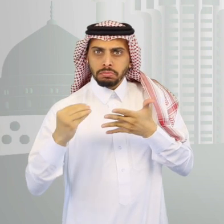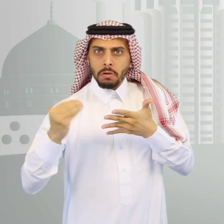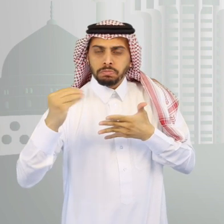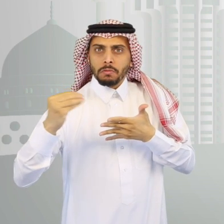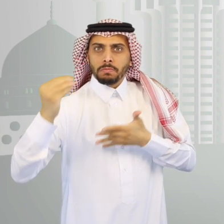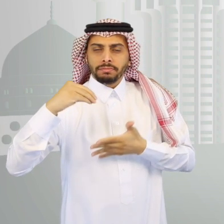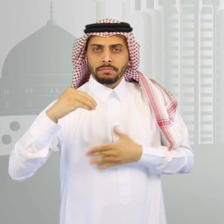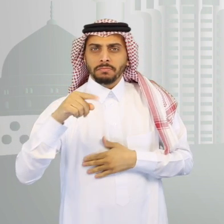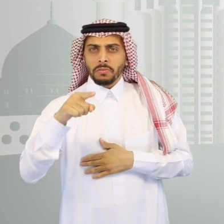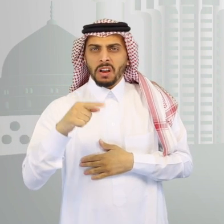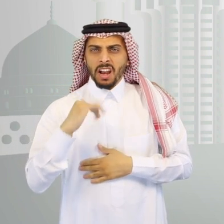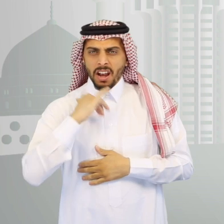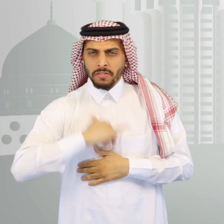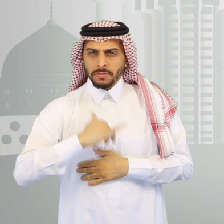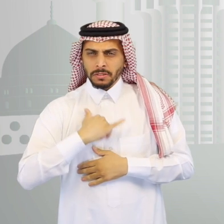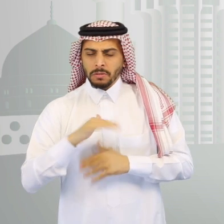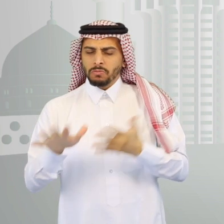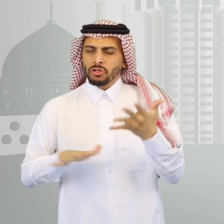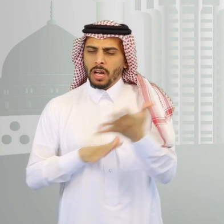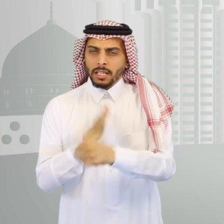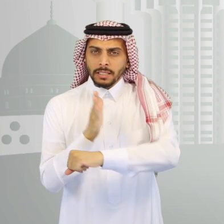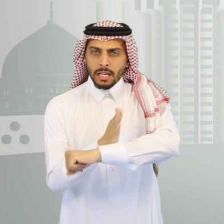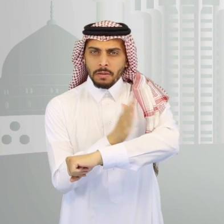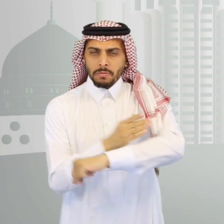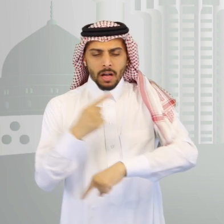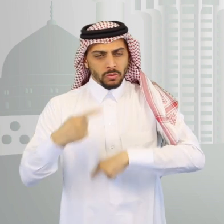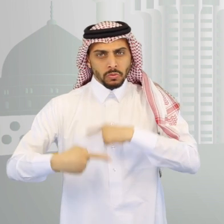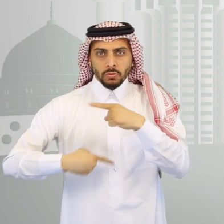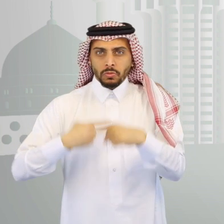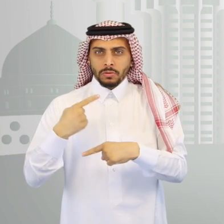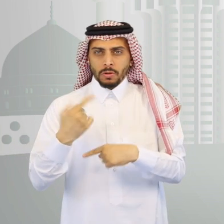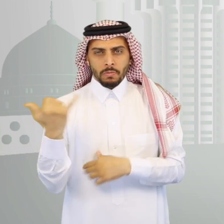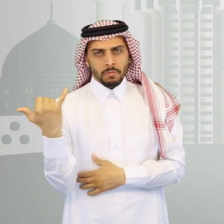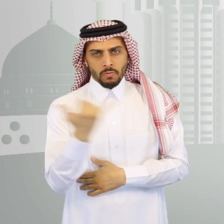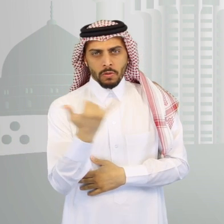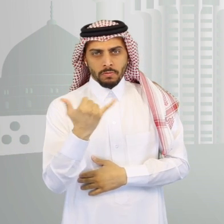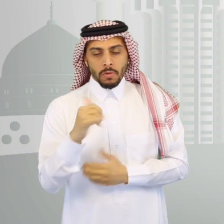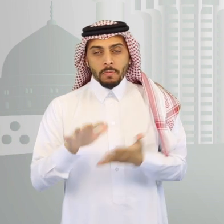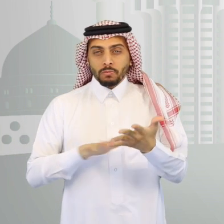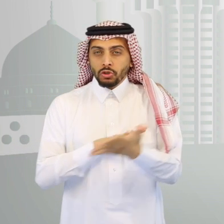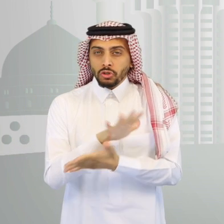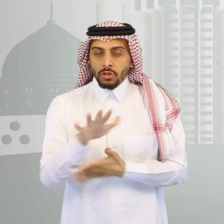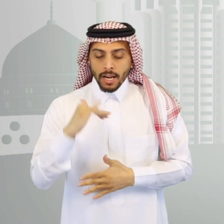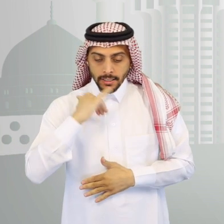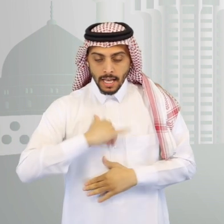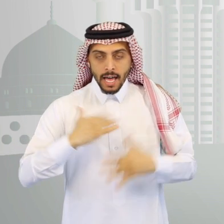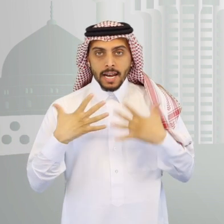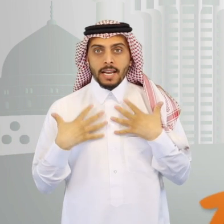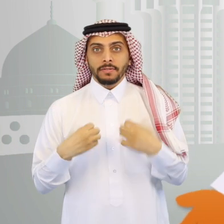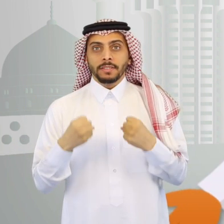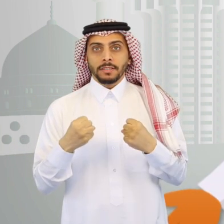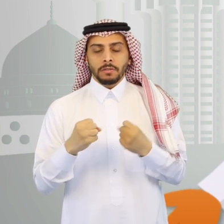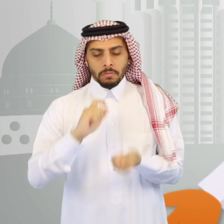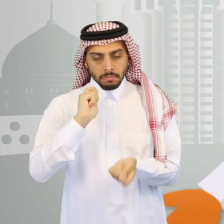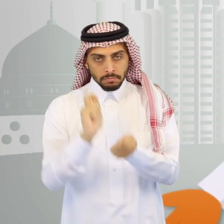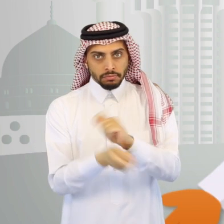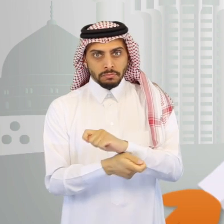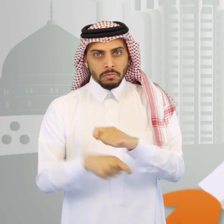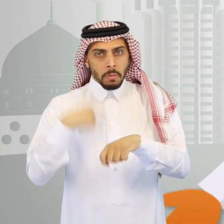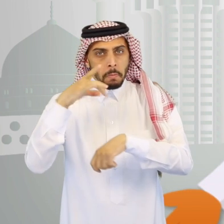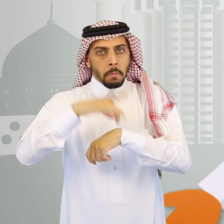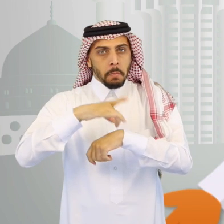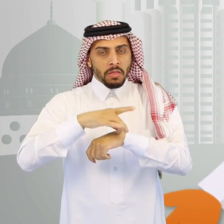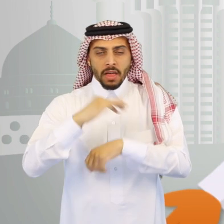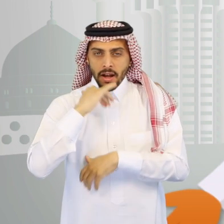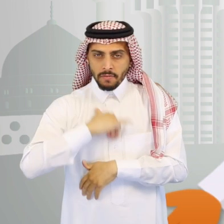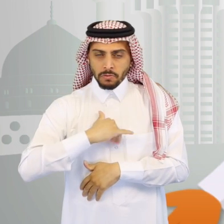من الناس مشاكل صحيه نفسيه بين الحين والاخر ولكن مشاكل الصحه النفسيه يمكن ان تتحول الى مرض